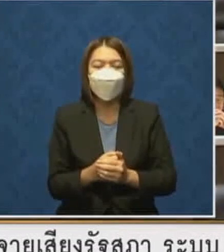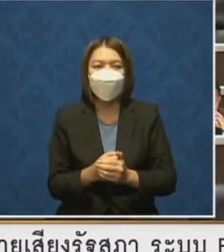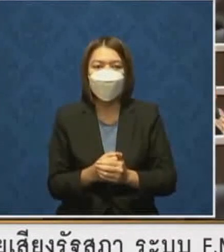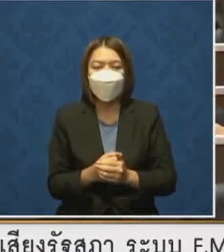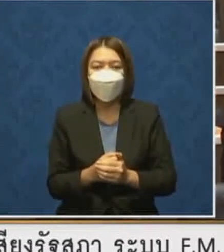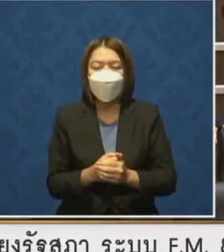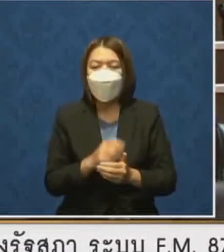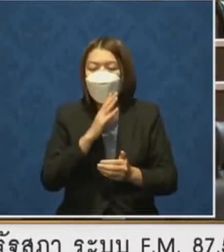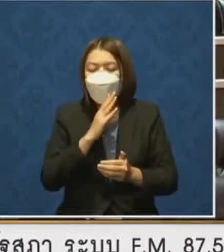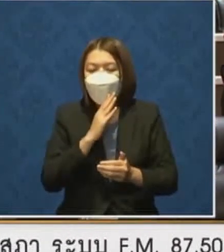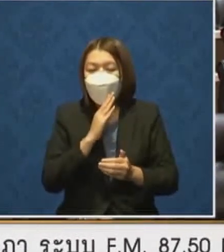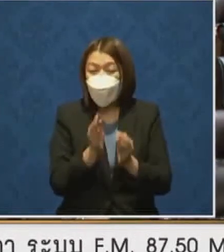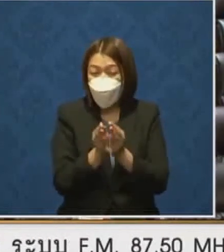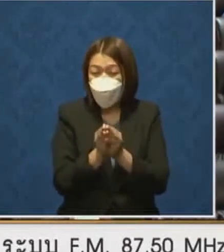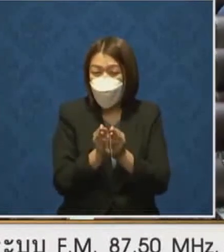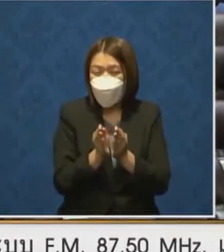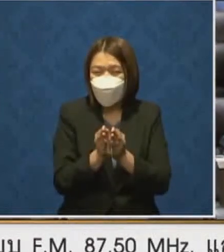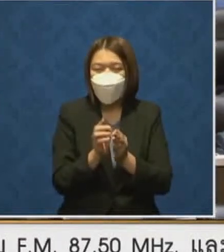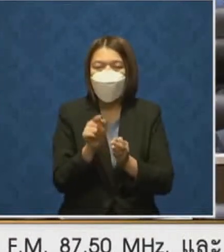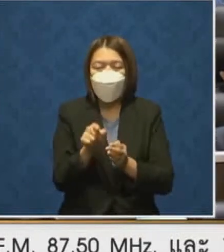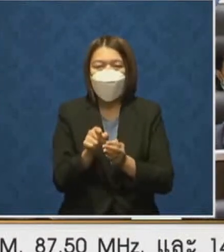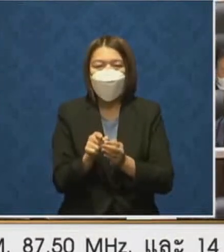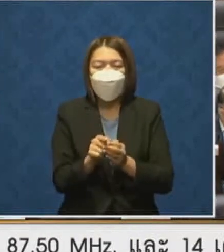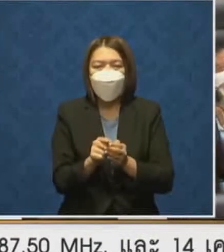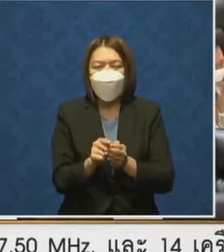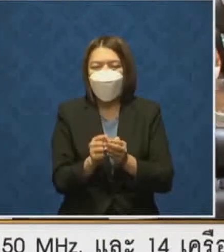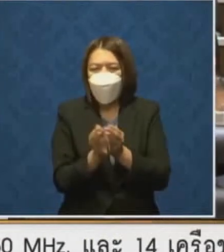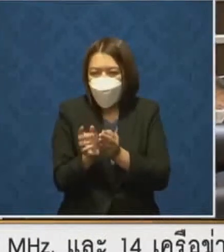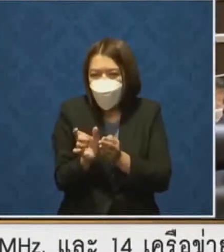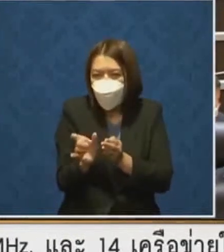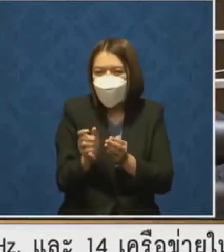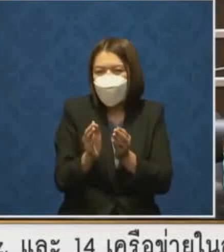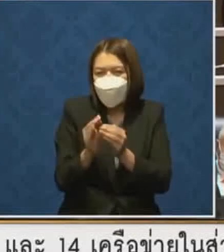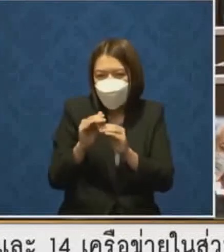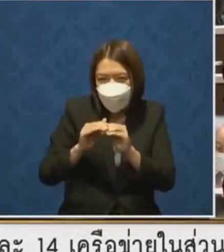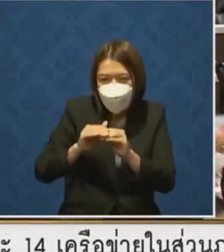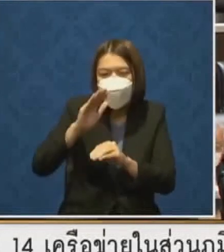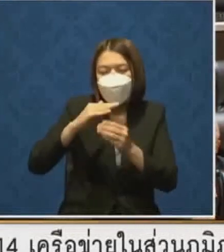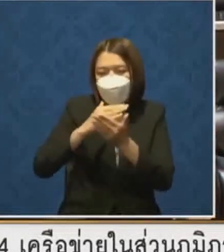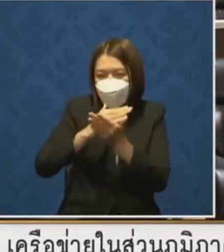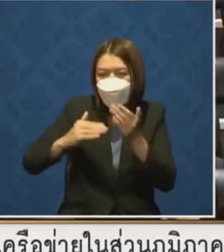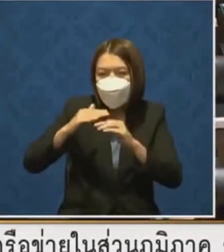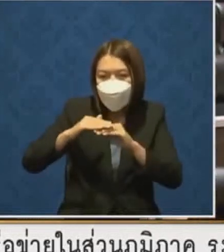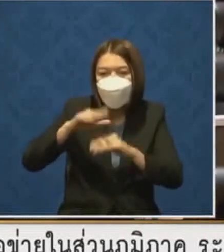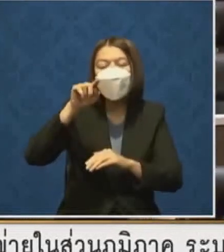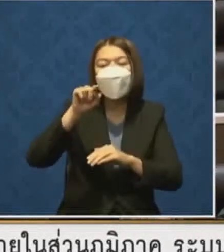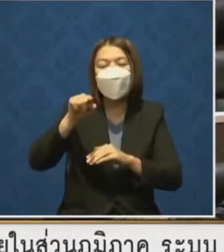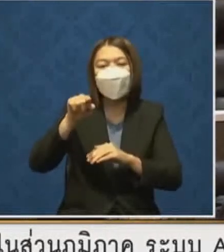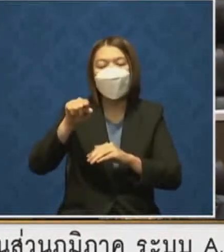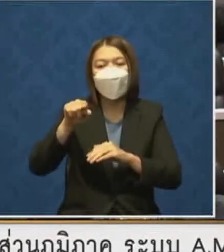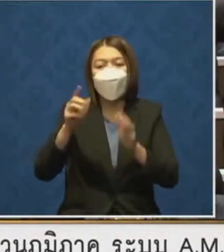แน่นอนล่ะเป็นคนที่บรรดาพรรคเดียวกันก็ไม่ค่อยจะ ไม่ชอบขี้หน้าด้วยว่างั้นเถอะ ค